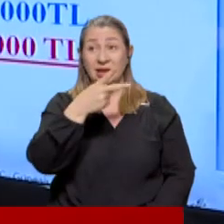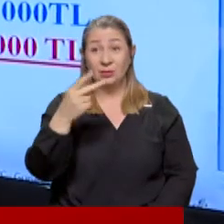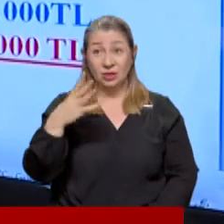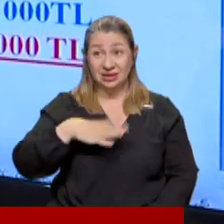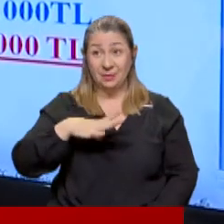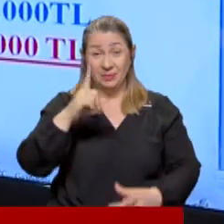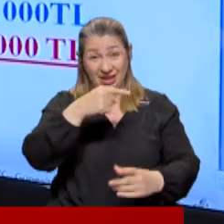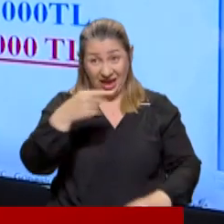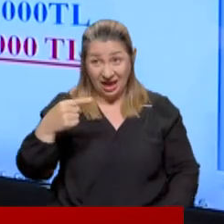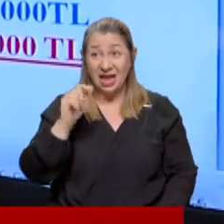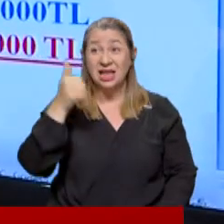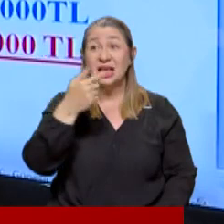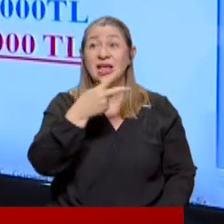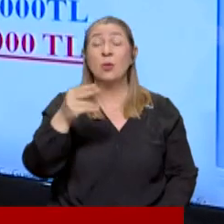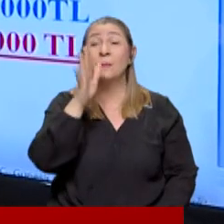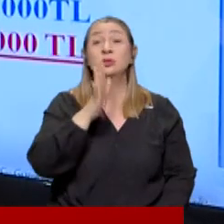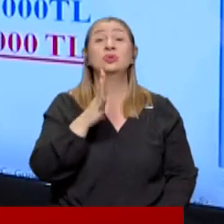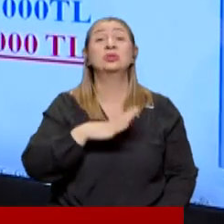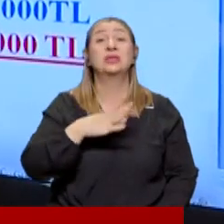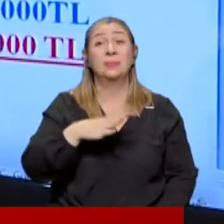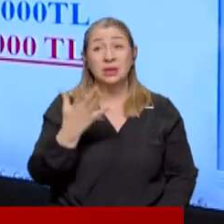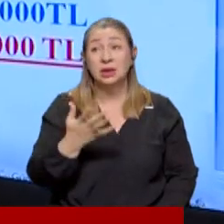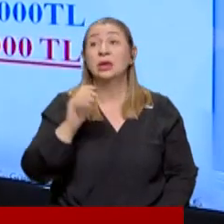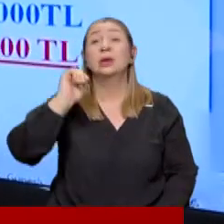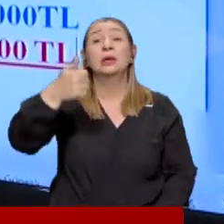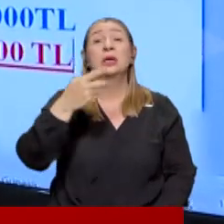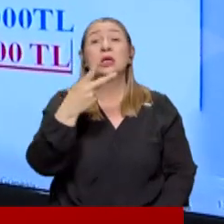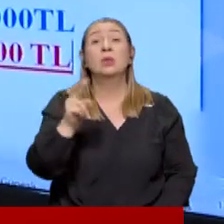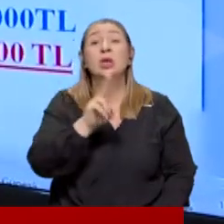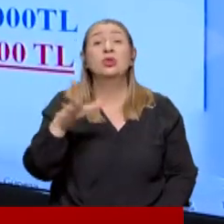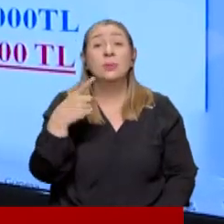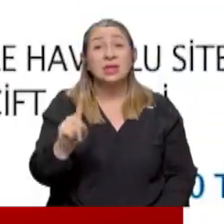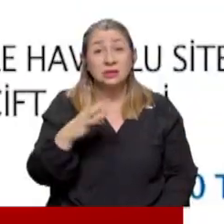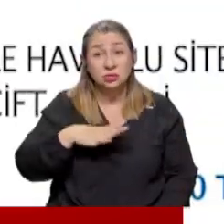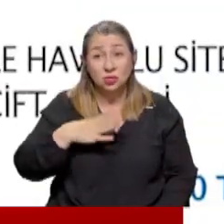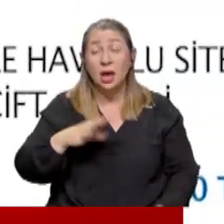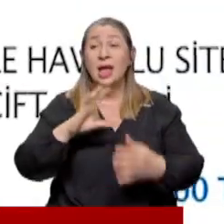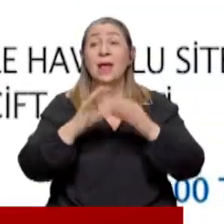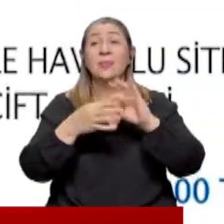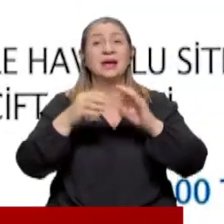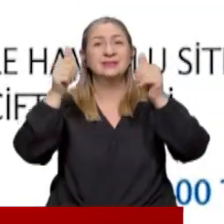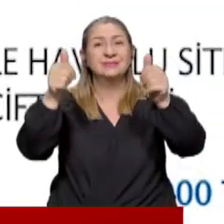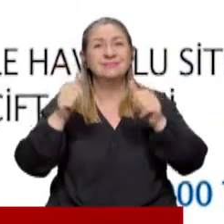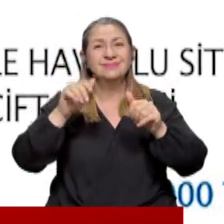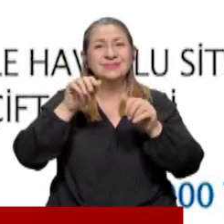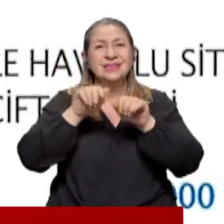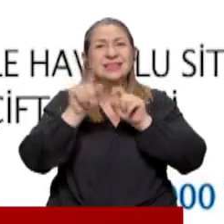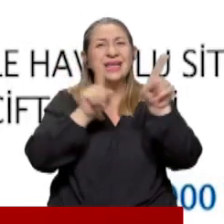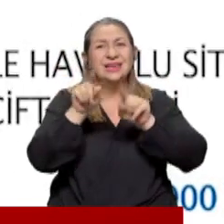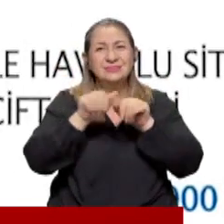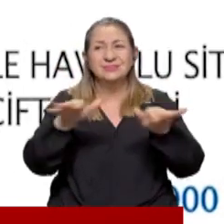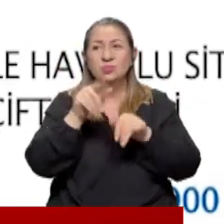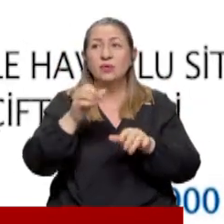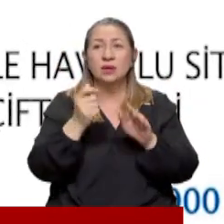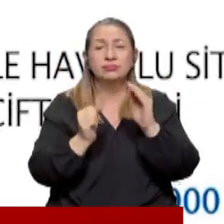2 milyon istediği bir daireye Yarın 2 milyon 500 bin lira da istiyor diğer gün 2 milyon 700 bin lira da isteyebilir Emlak sitelerinde de sürekli bu